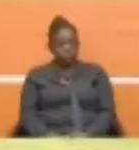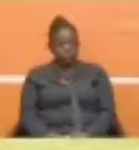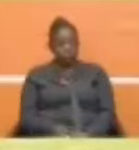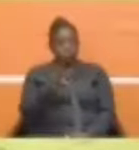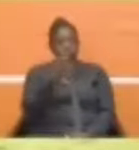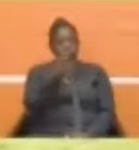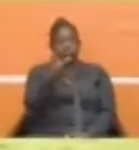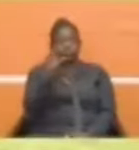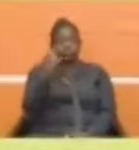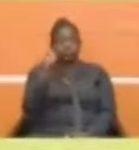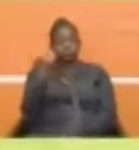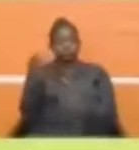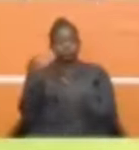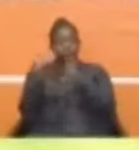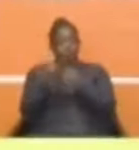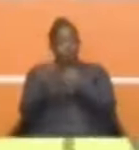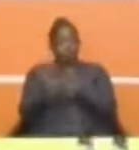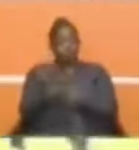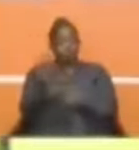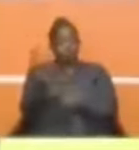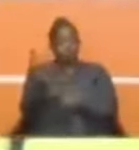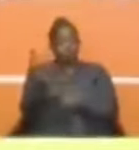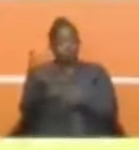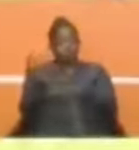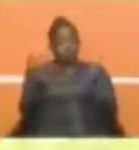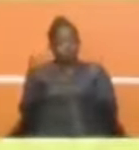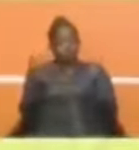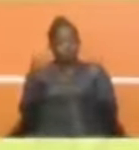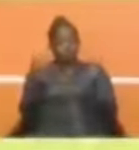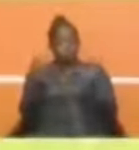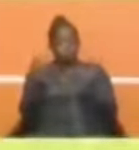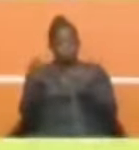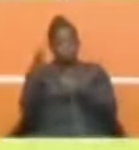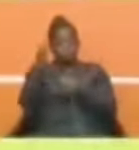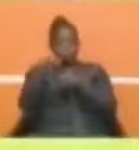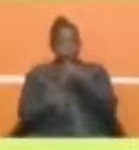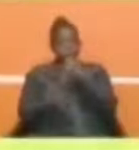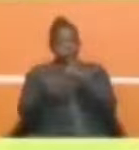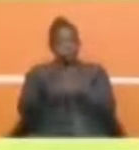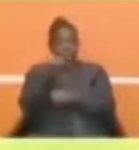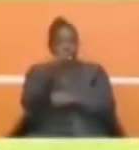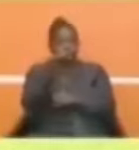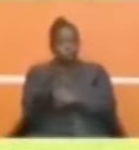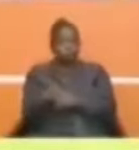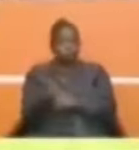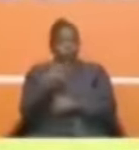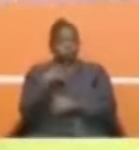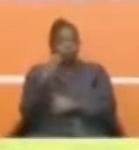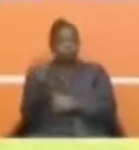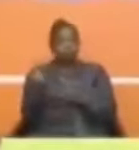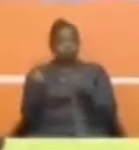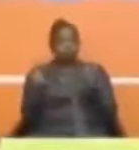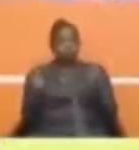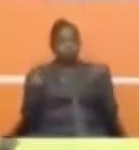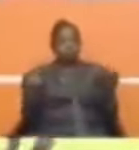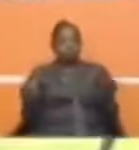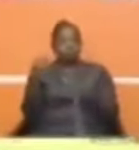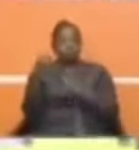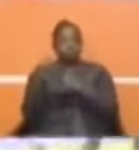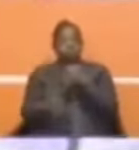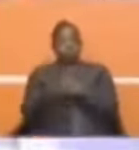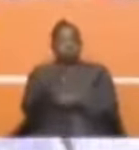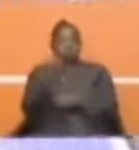UCU ekidde okumugati wa goolo bbiri kw'emu oluvannyuma lw'oluzannya olwasooka okuggwa nga buli ludda lubala goolo emu kw'emu ng'eno ye fayinolo ya